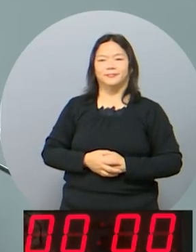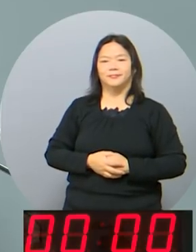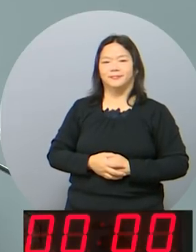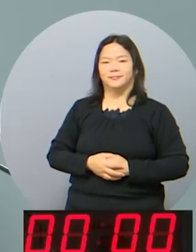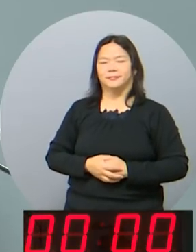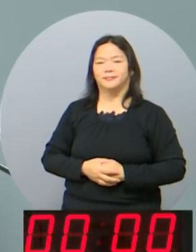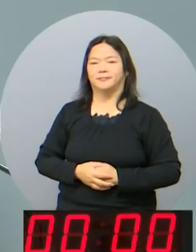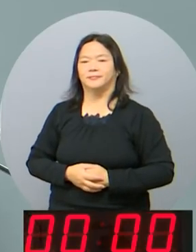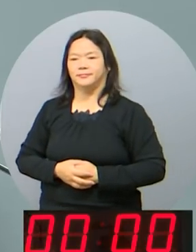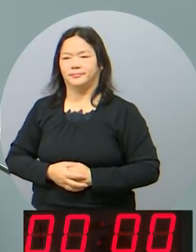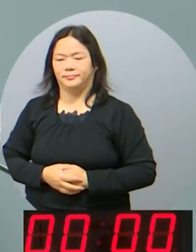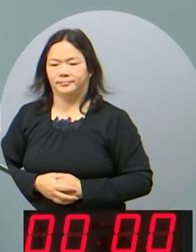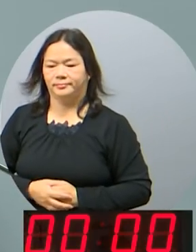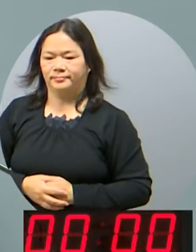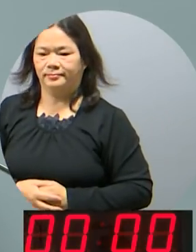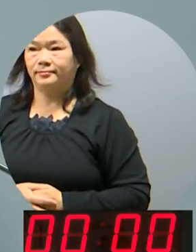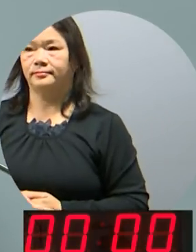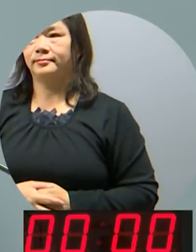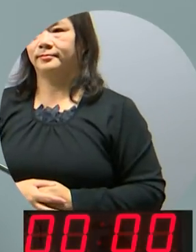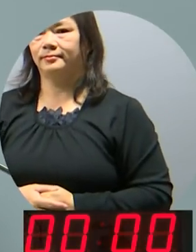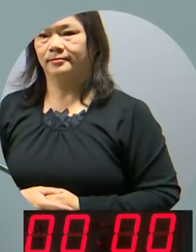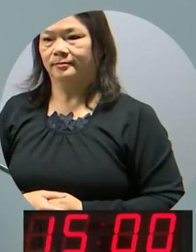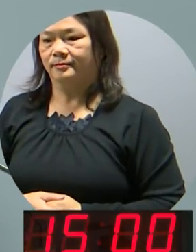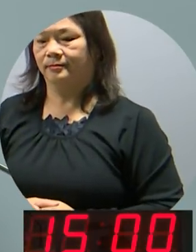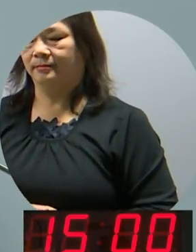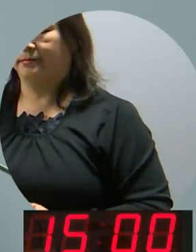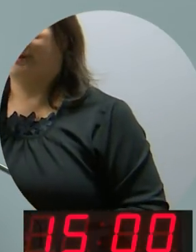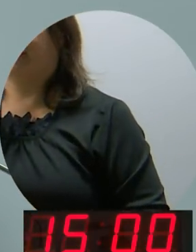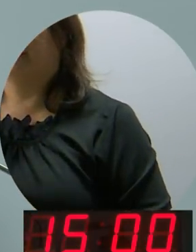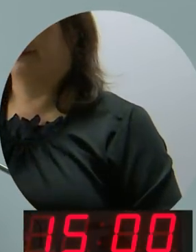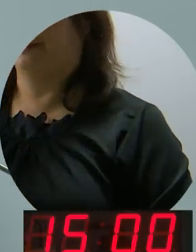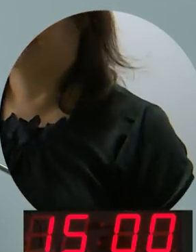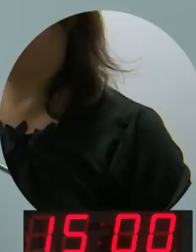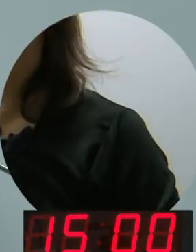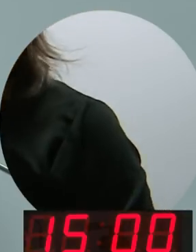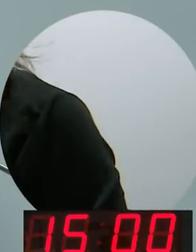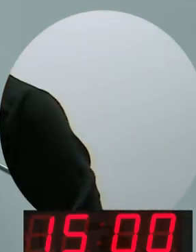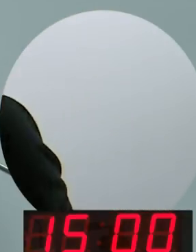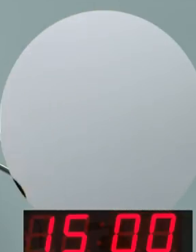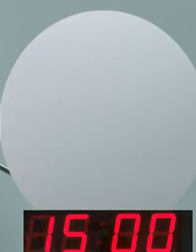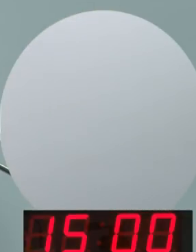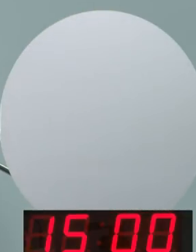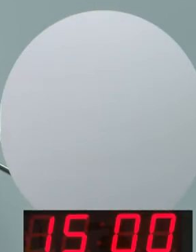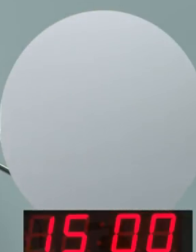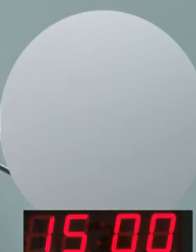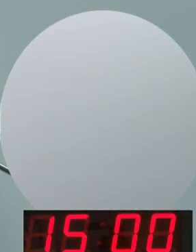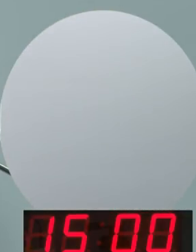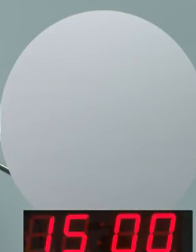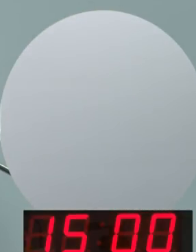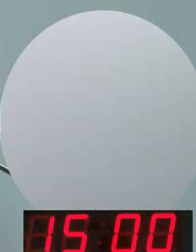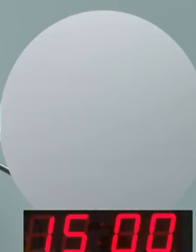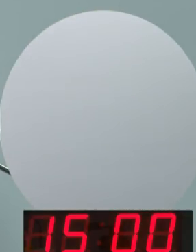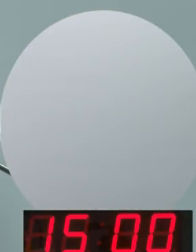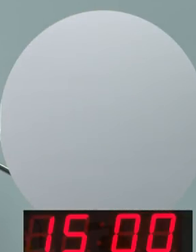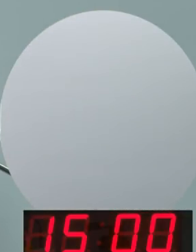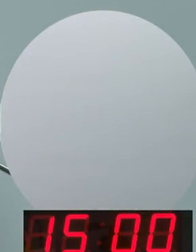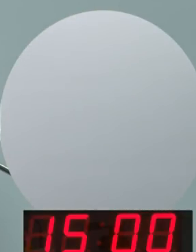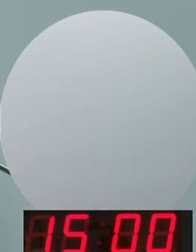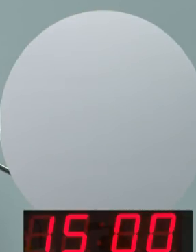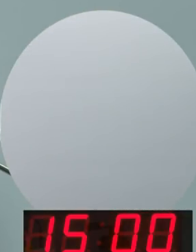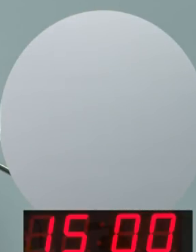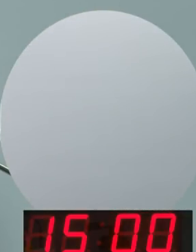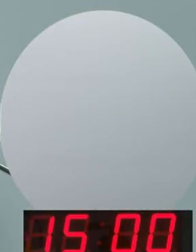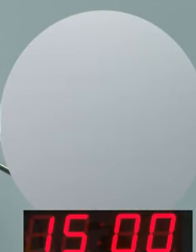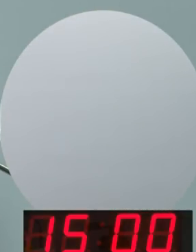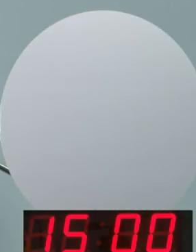现在请第6位 登记第三号候选人郑